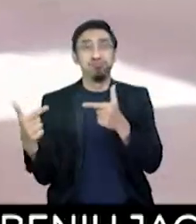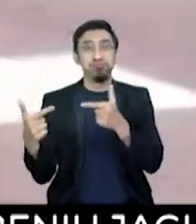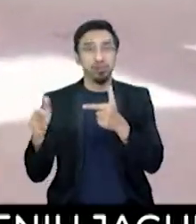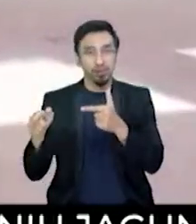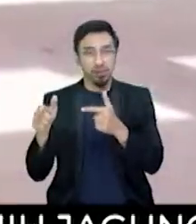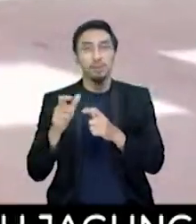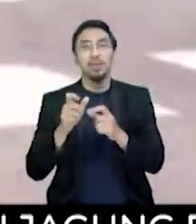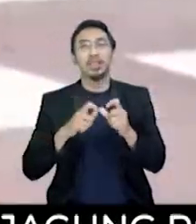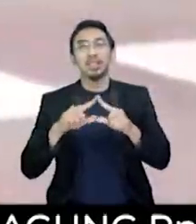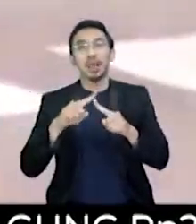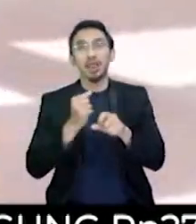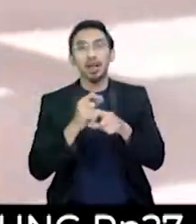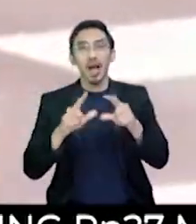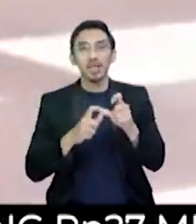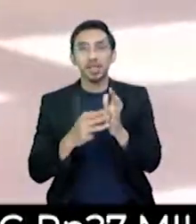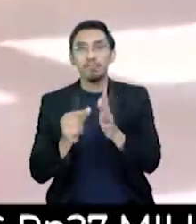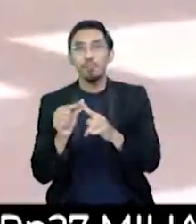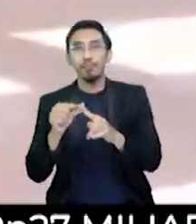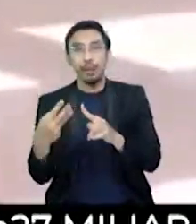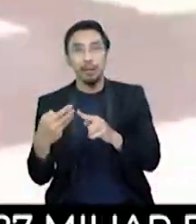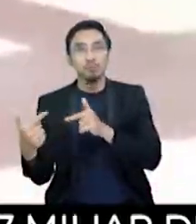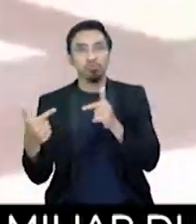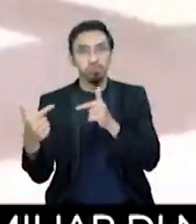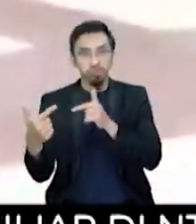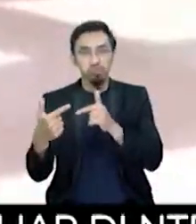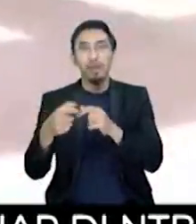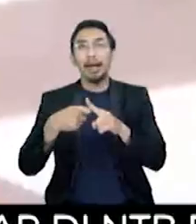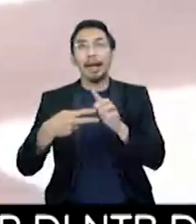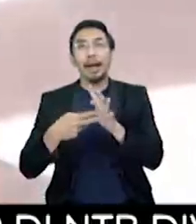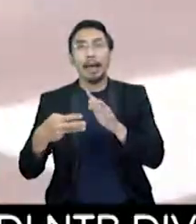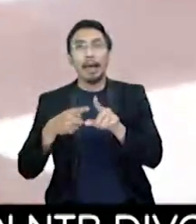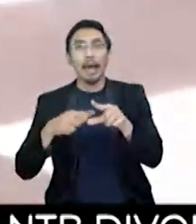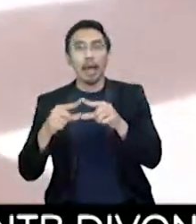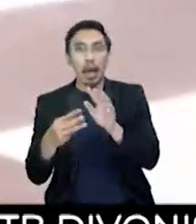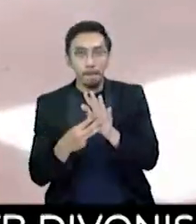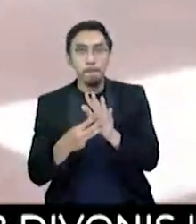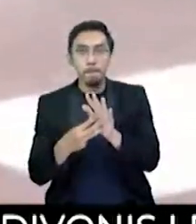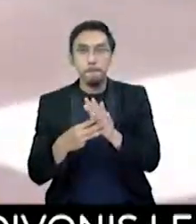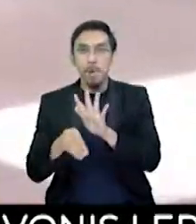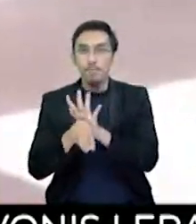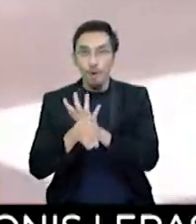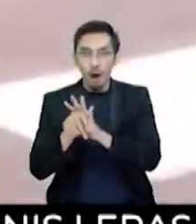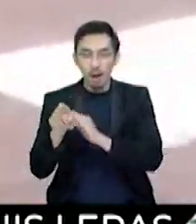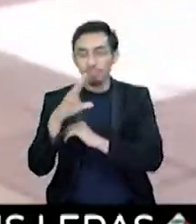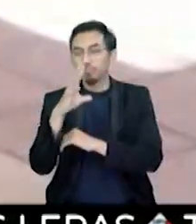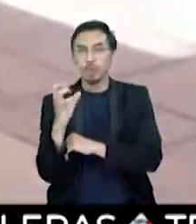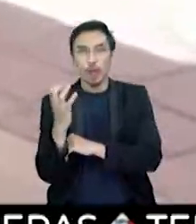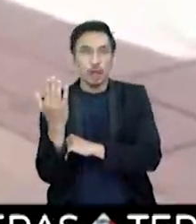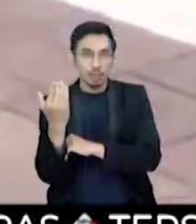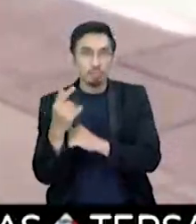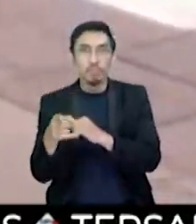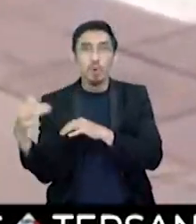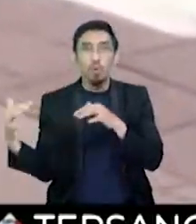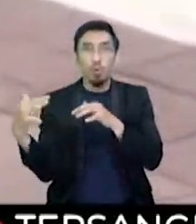di Kampung Dikware, bawah distrik Kenyam, Kabupaten Duga, Papua pada Sabtu petang. Serangan dilakukan oleh KKB,